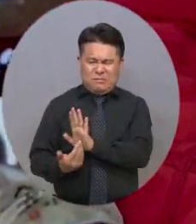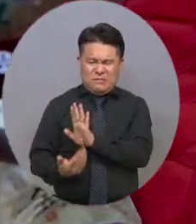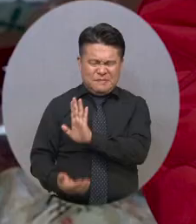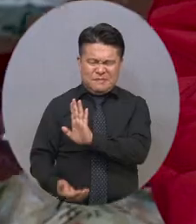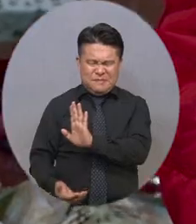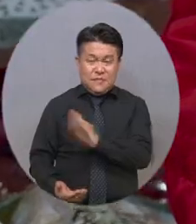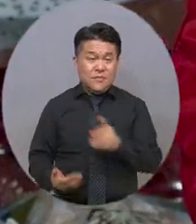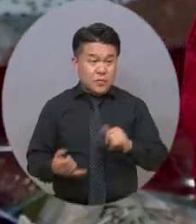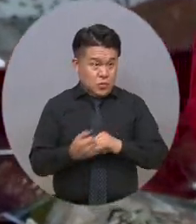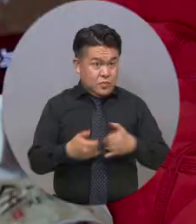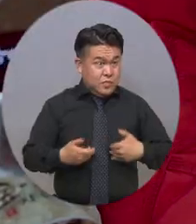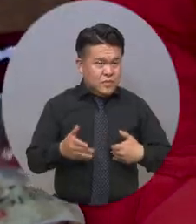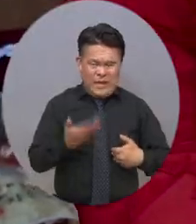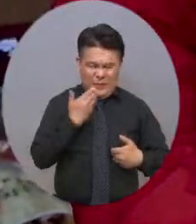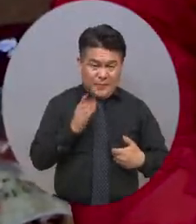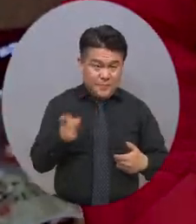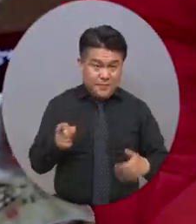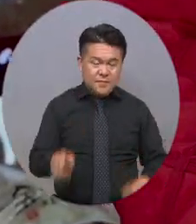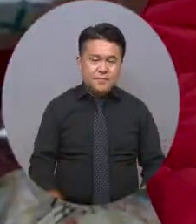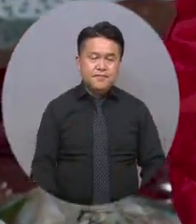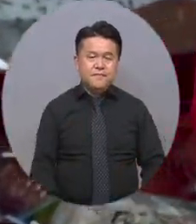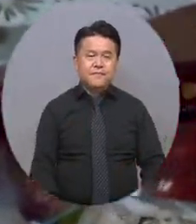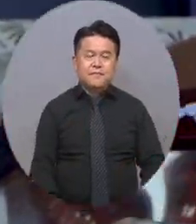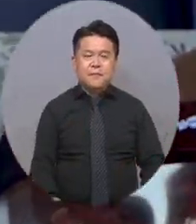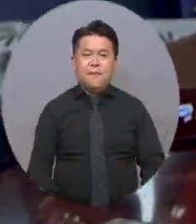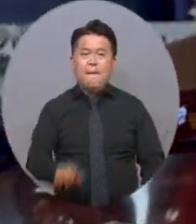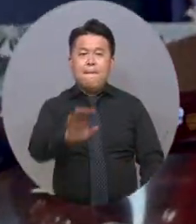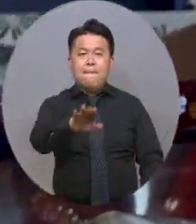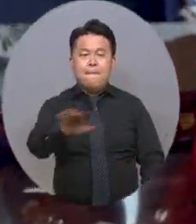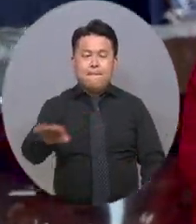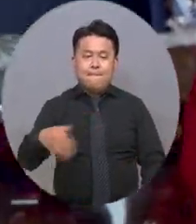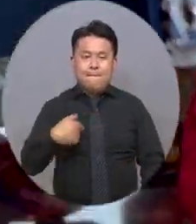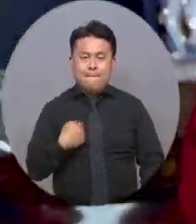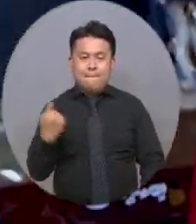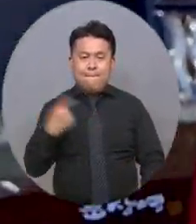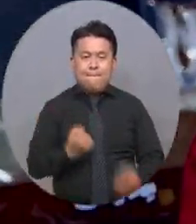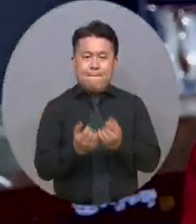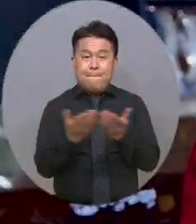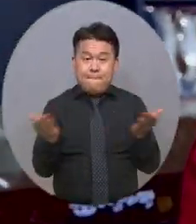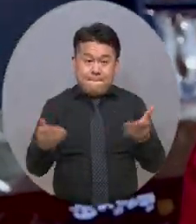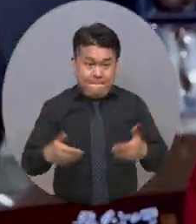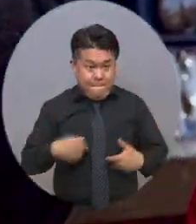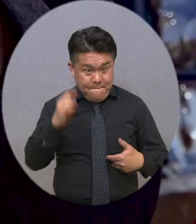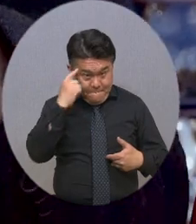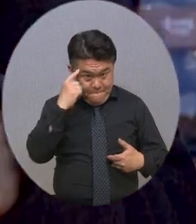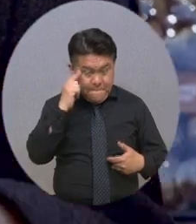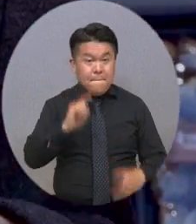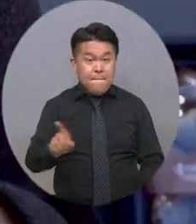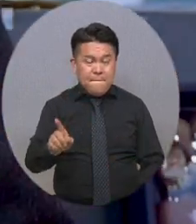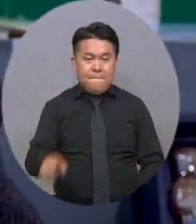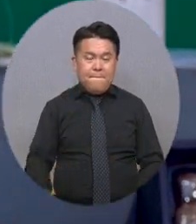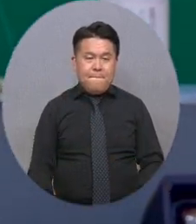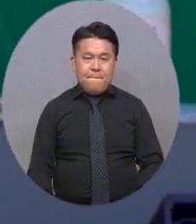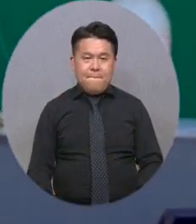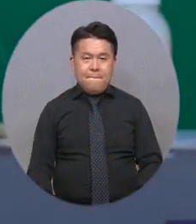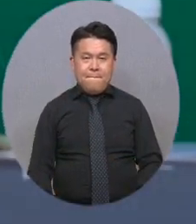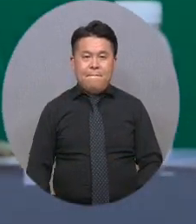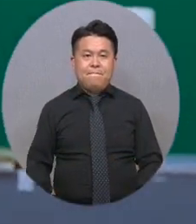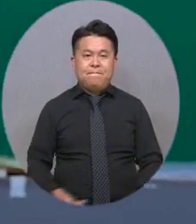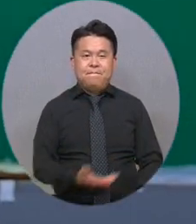꼭 필요하지만 맞습니다. 그래서 제가 오늘 꼭 나와서 제가 설명을 드려야 되겠다 생각했던 게 네.